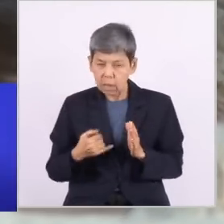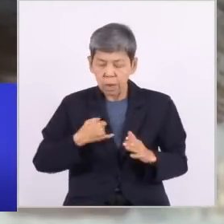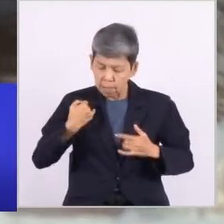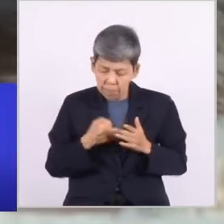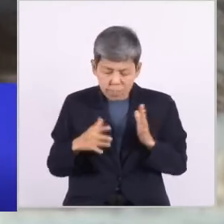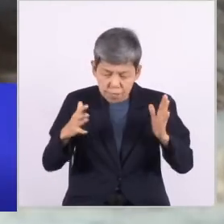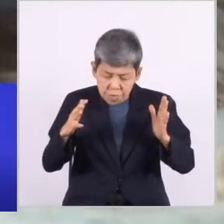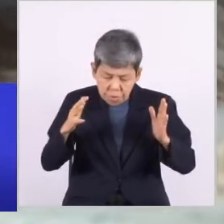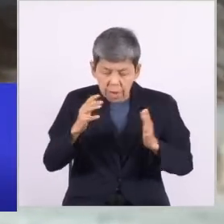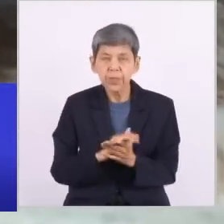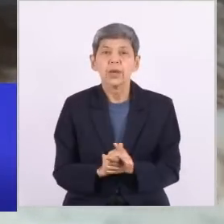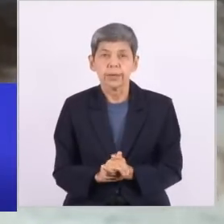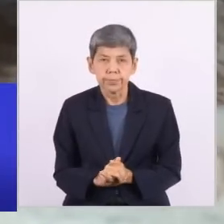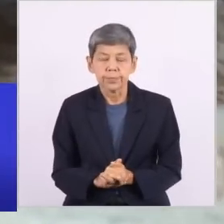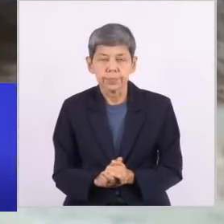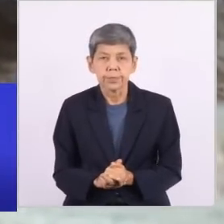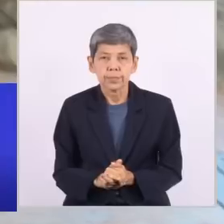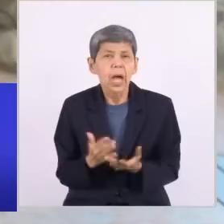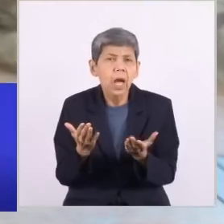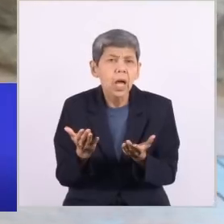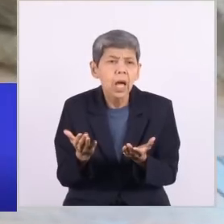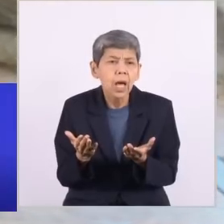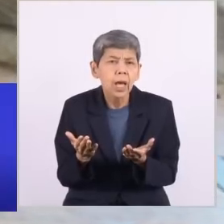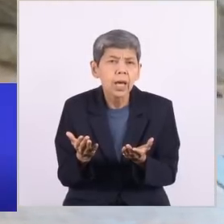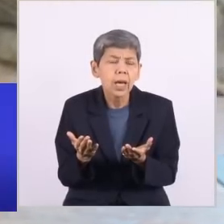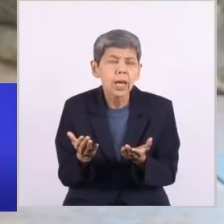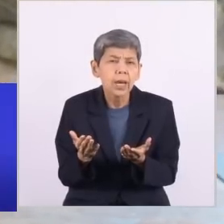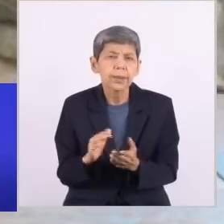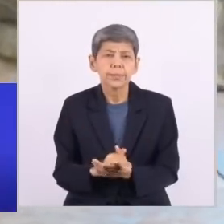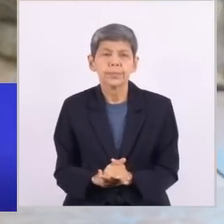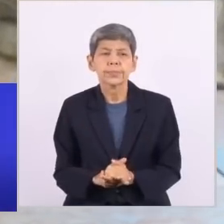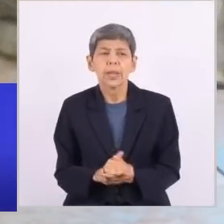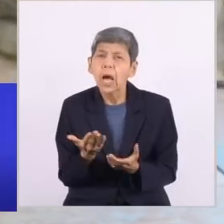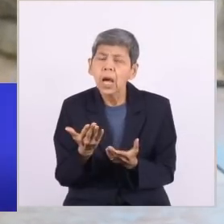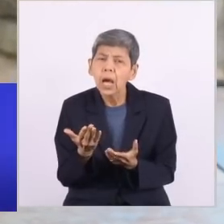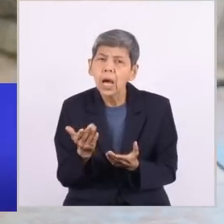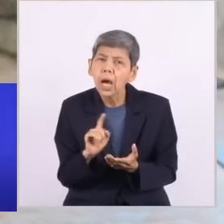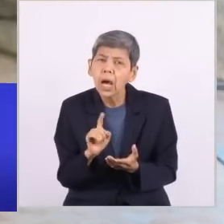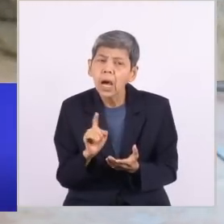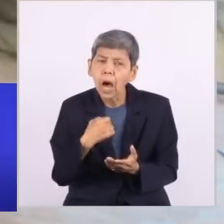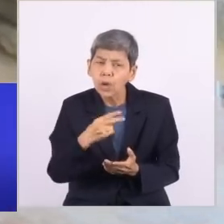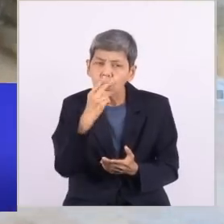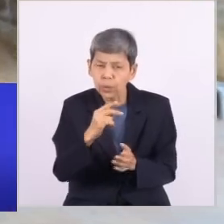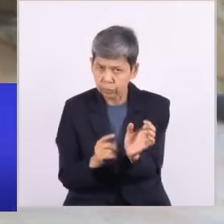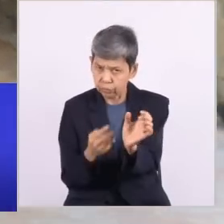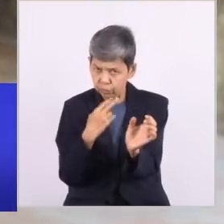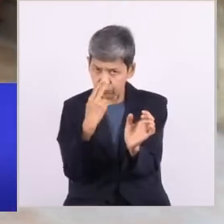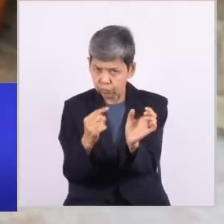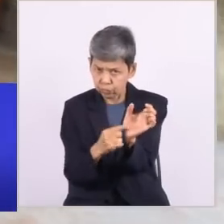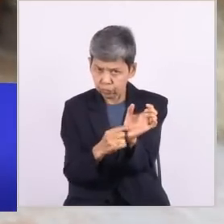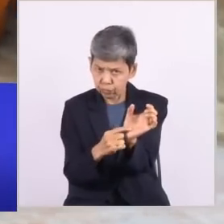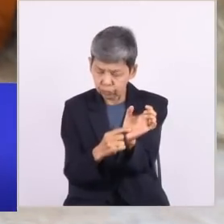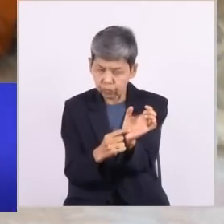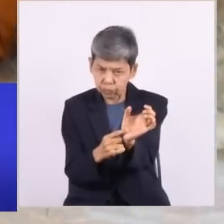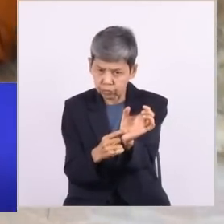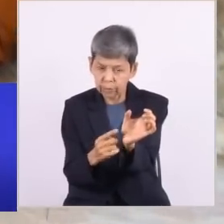ครับแล้วไงต่อไป หมายถึงว่าเนี่ยค่ะพอเปิดคลิปให้ดูนะคะเขาบอกอ้างบอก